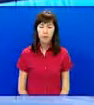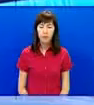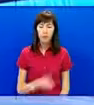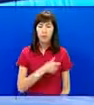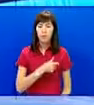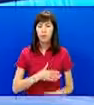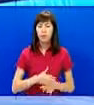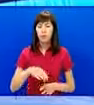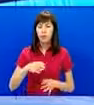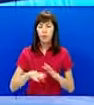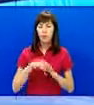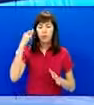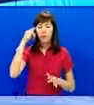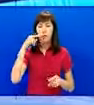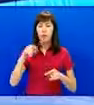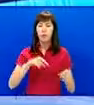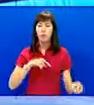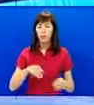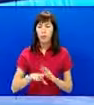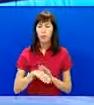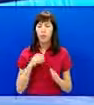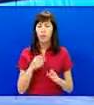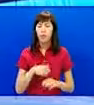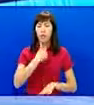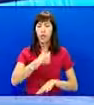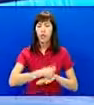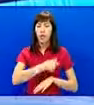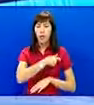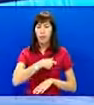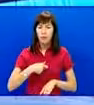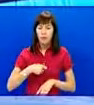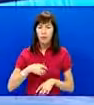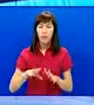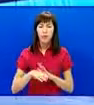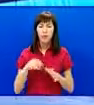Тренерский штаб сборной Казахстана и футболисты избрали капитана национальной сборной.